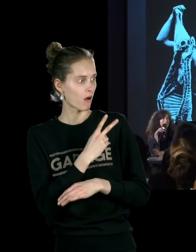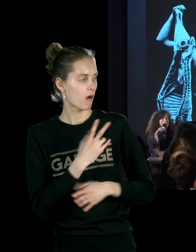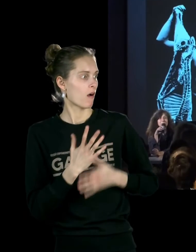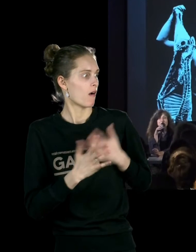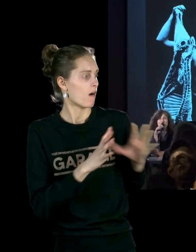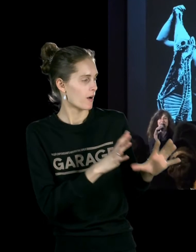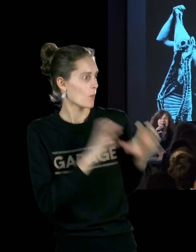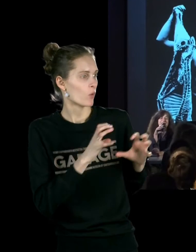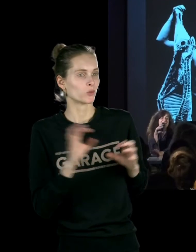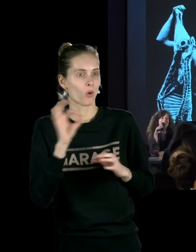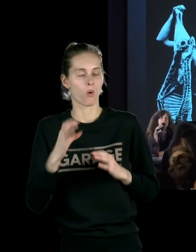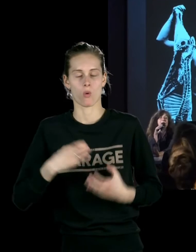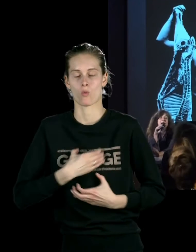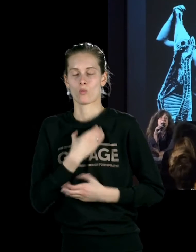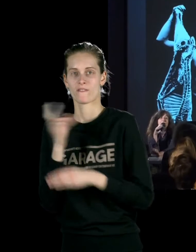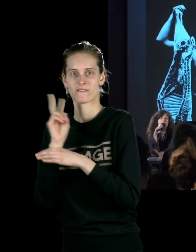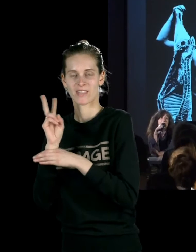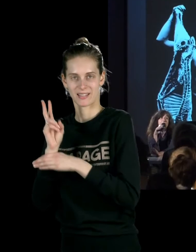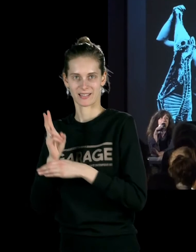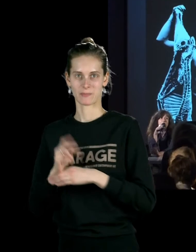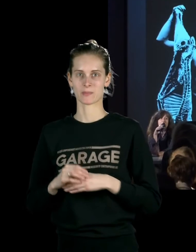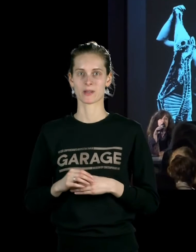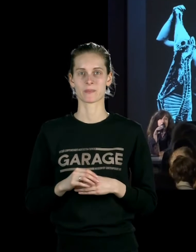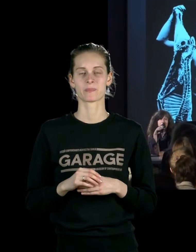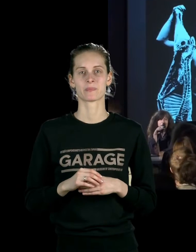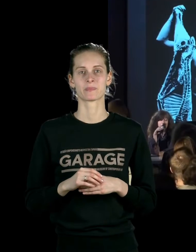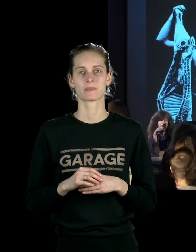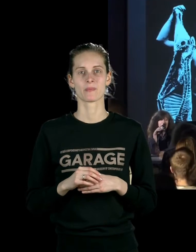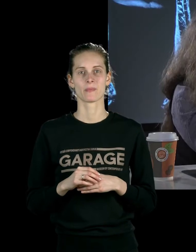которые он оказал на культуру 20 века. Кроме